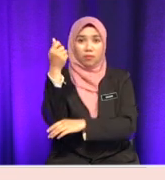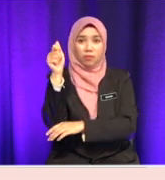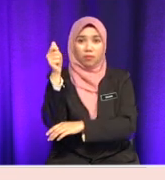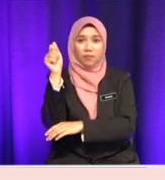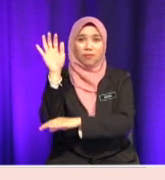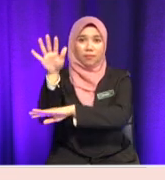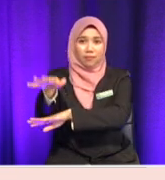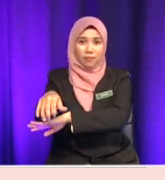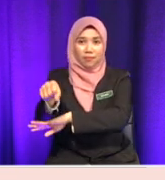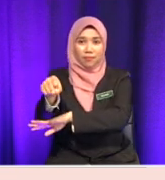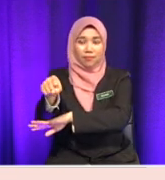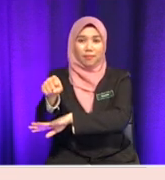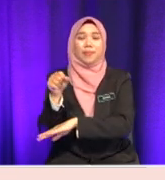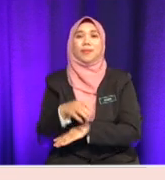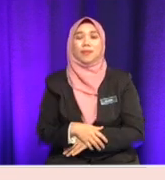malam